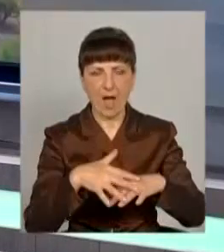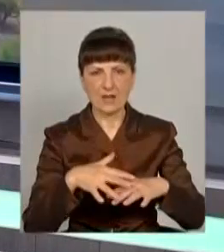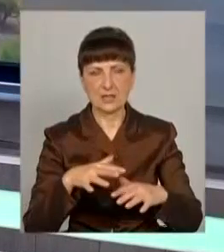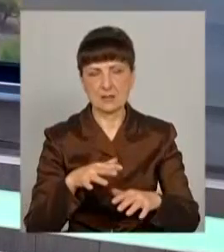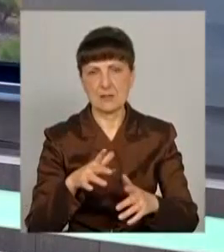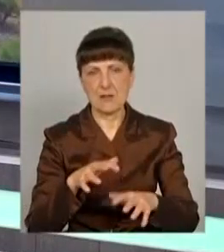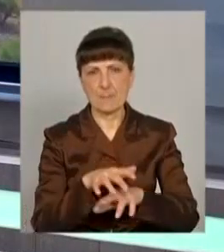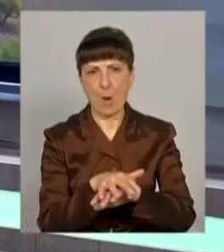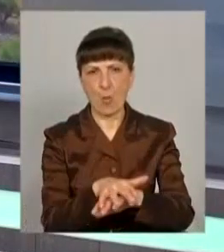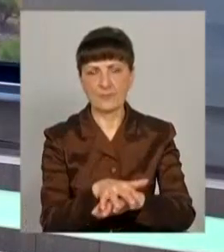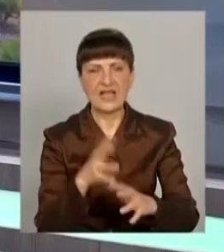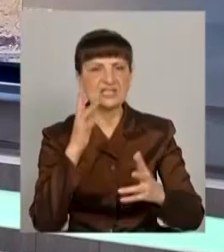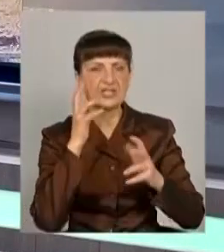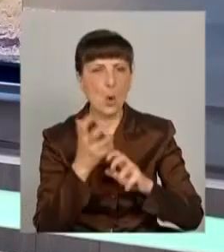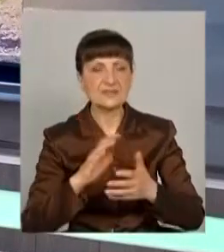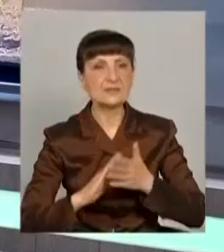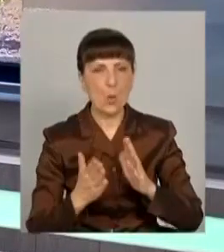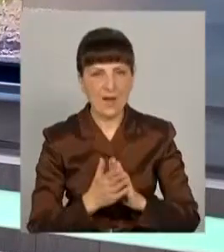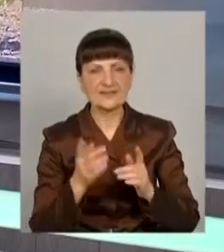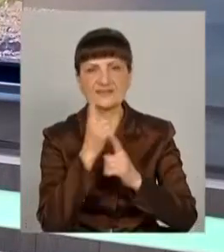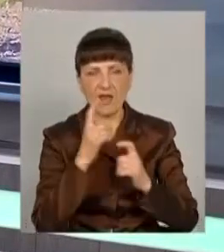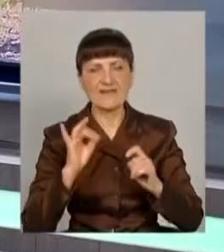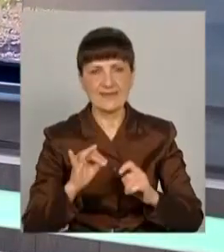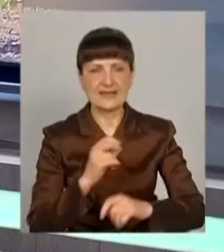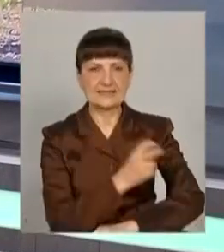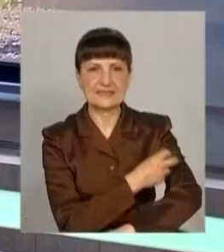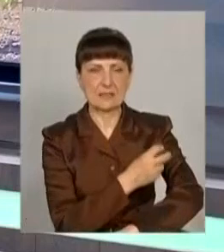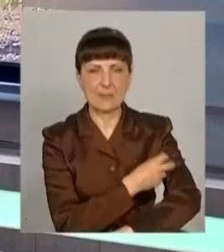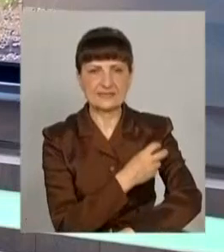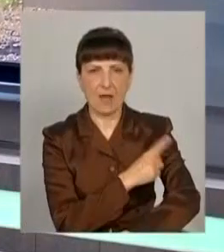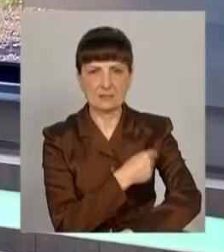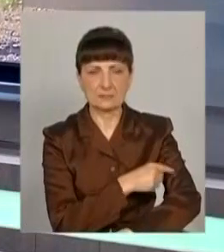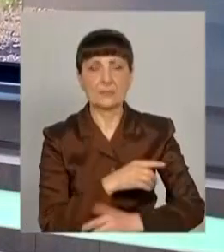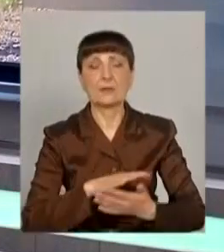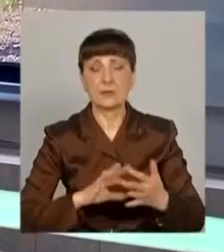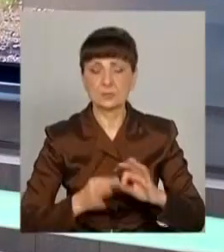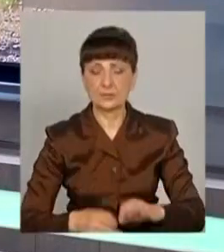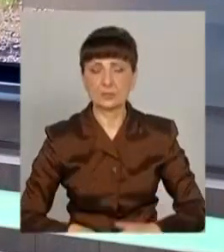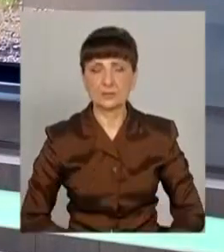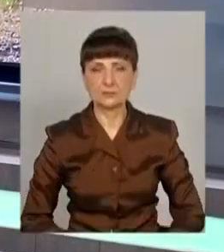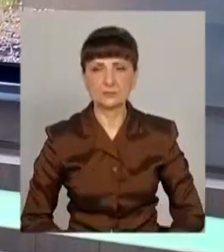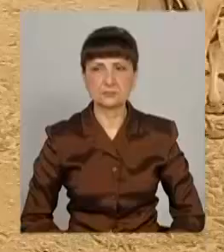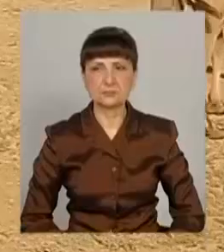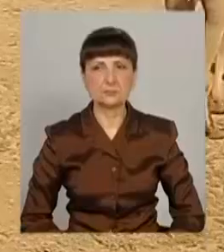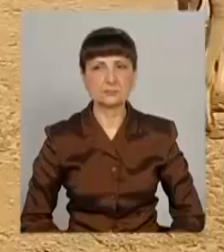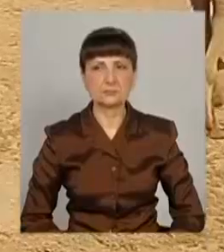членистоногие а серьезности ситуации заявляют и санэпидемиологитов с подробностями